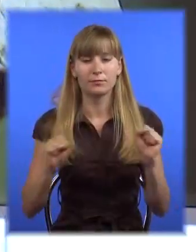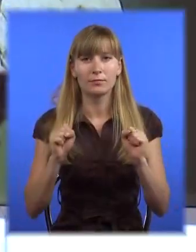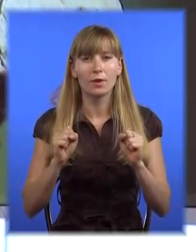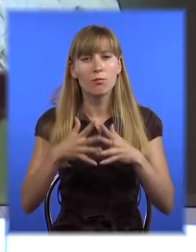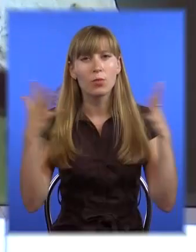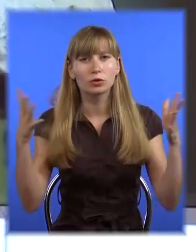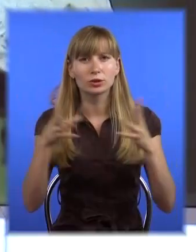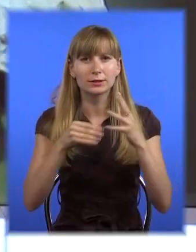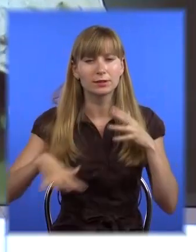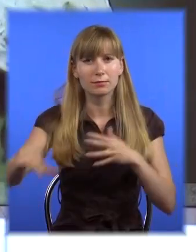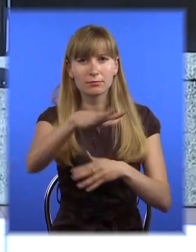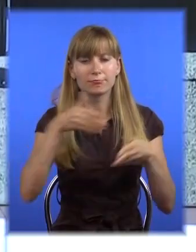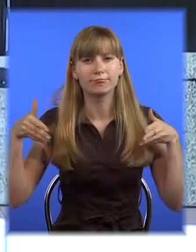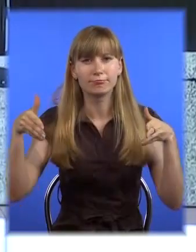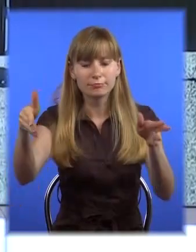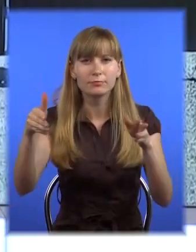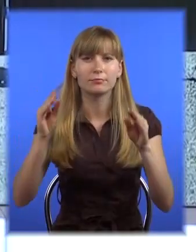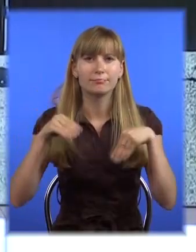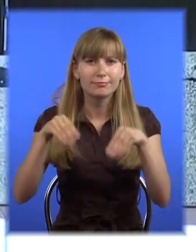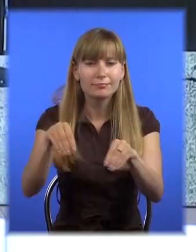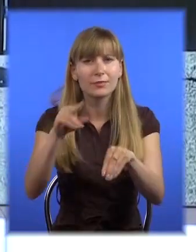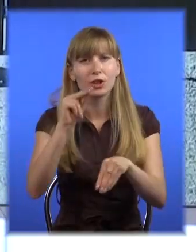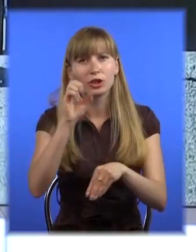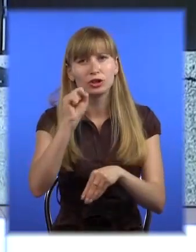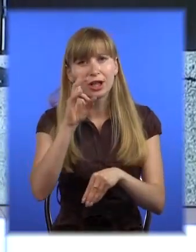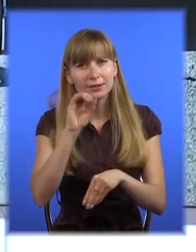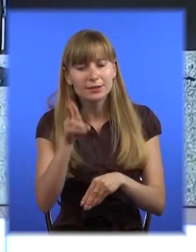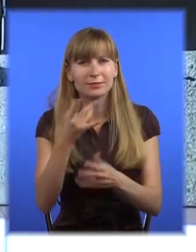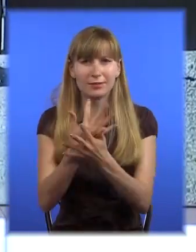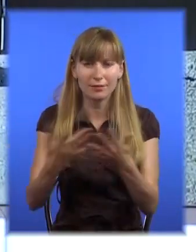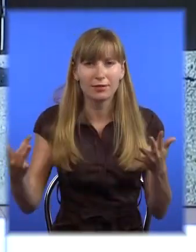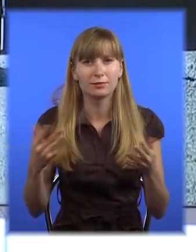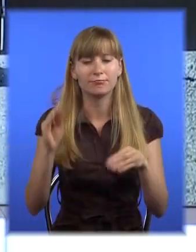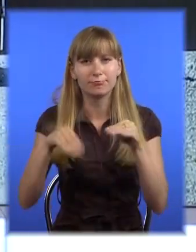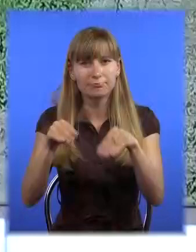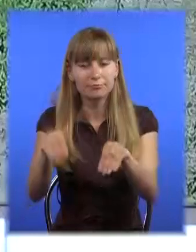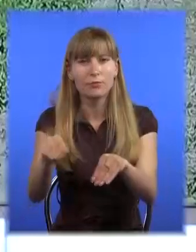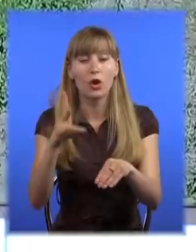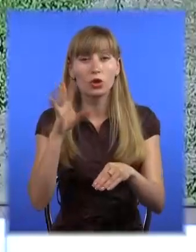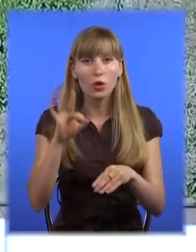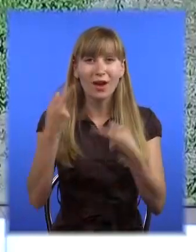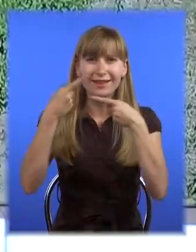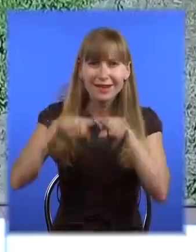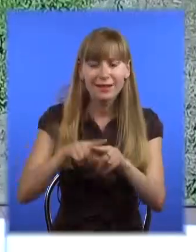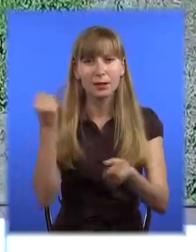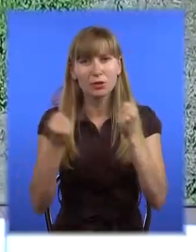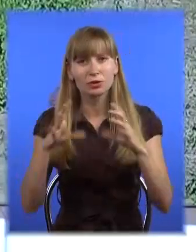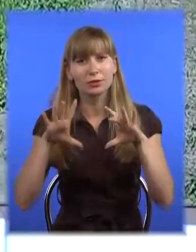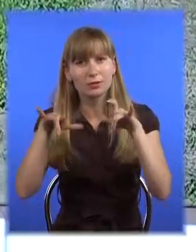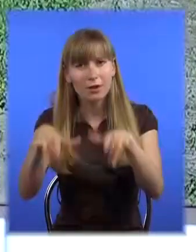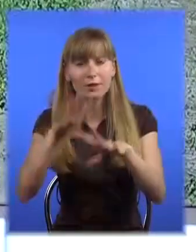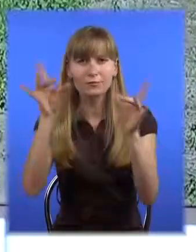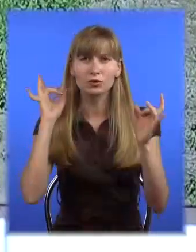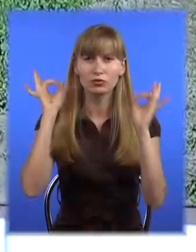великій земельній ділянці аграрії вирощують часник та іншу городину. Проте постійний шум працюючої сільгосптехніки і викликаний